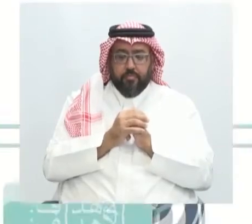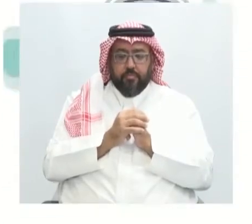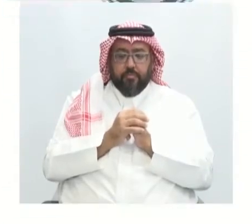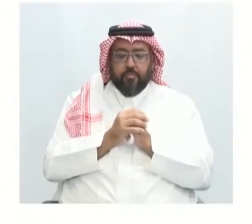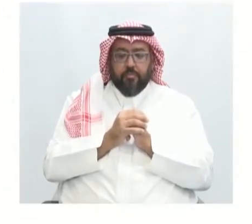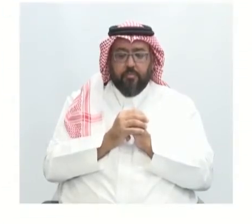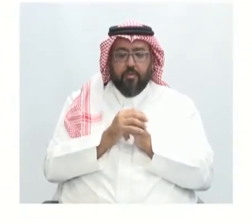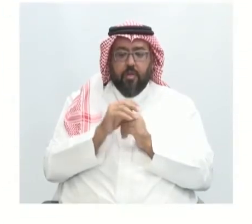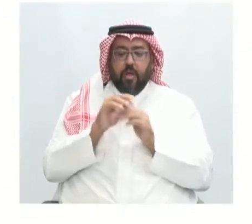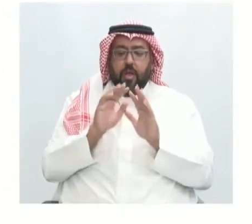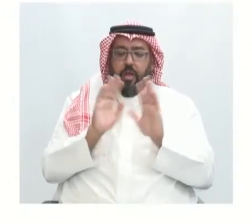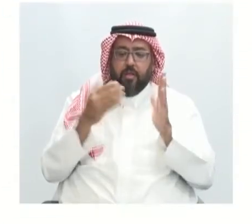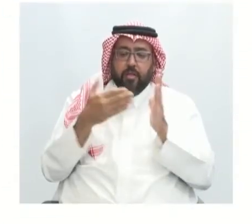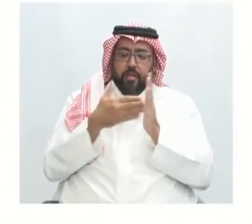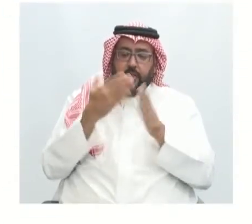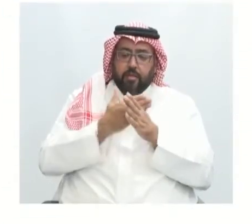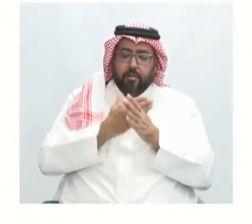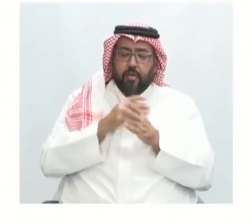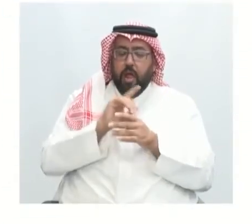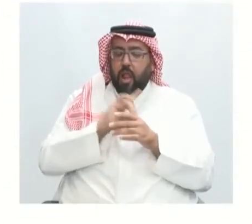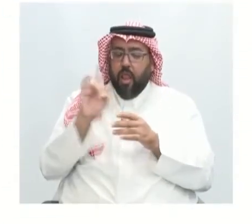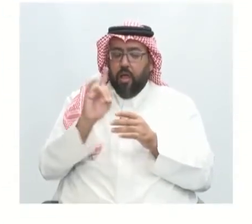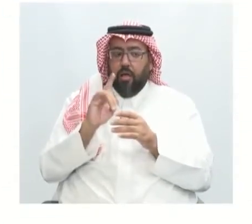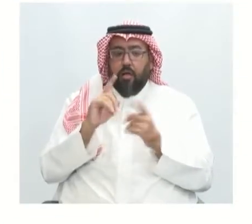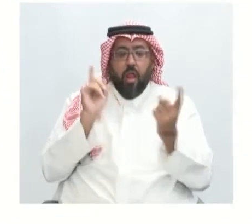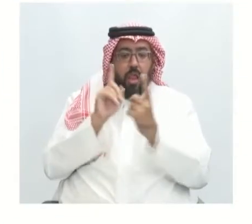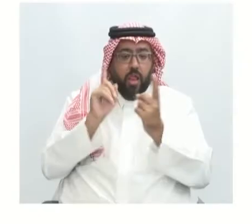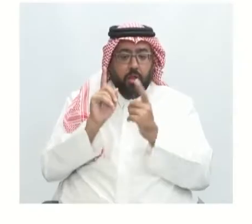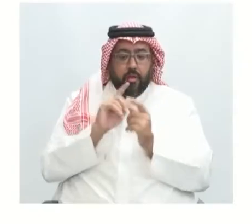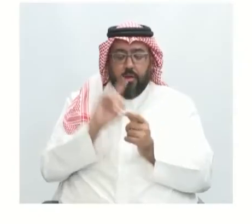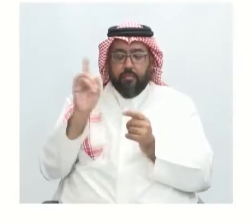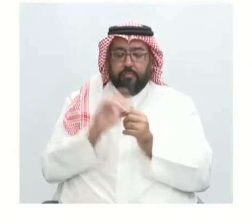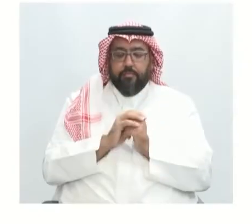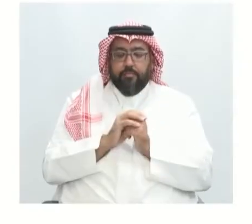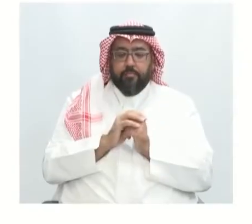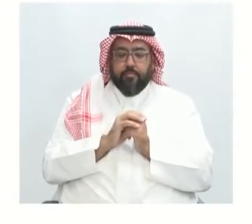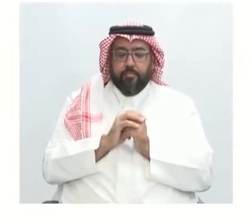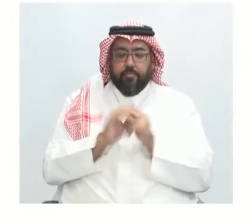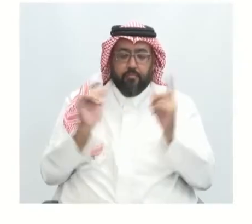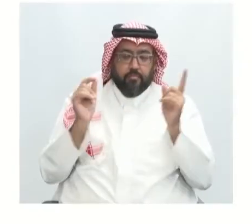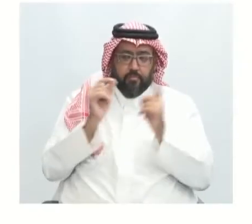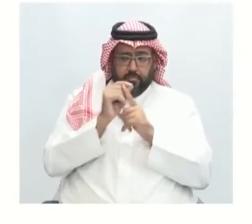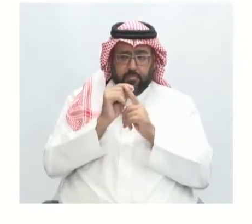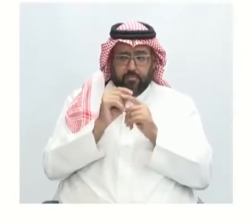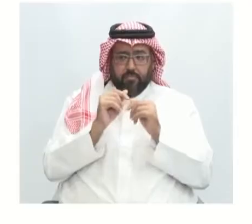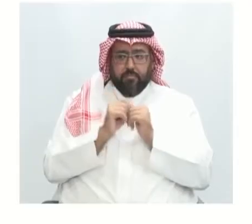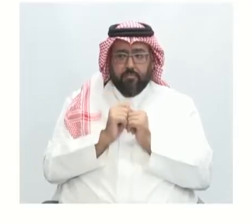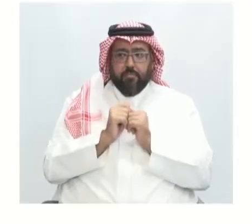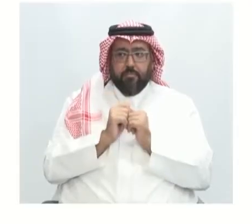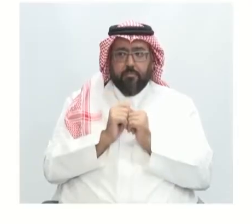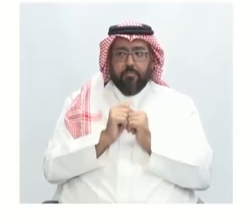نهينا عن الجدال في القدر ننتقل الان للاهداف ابنائي